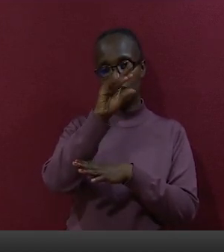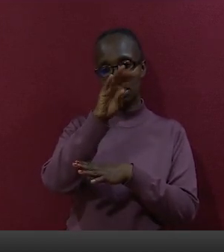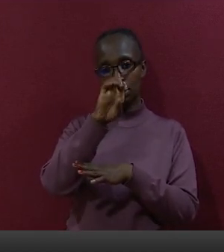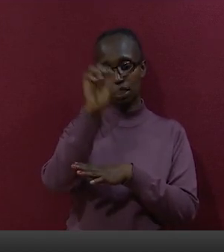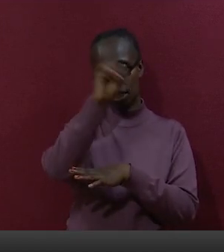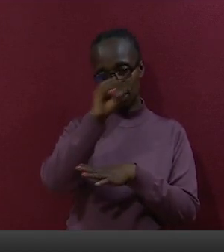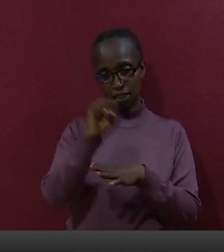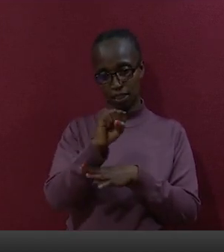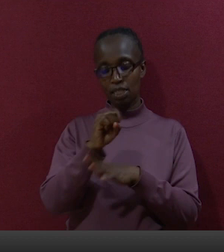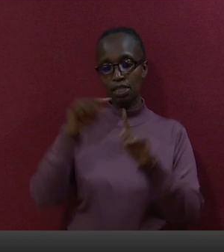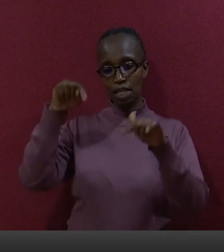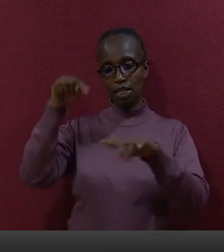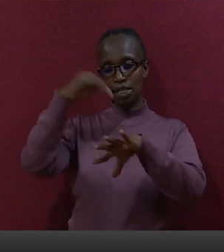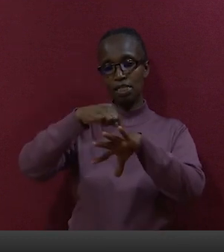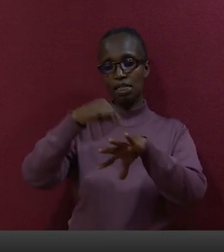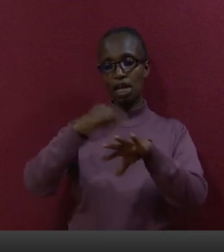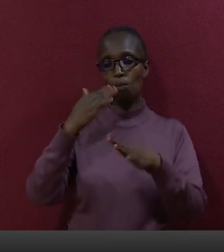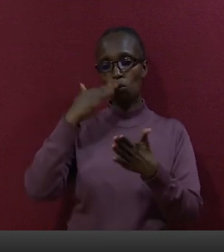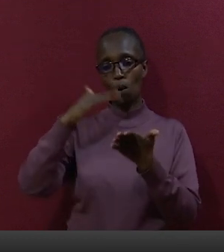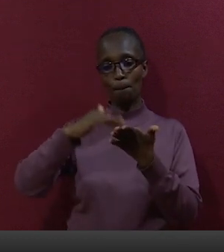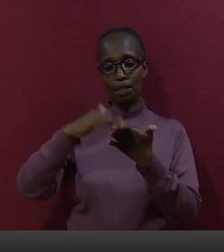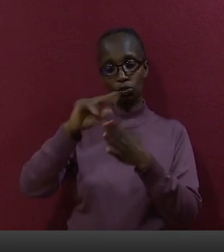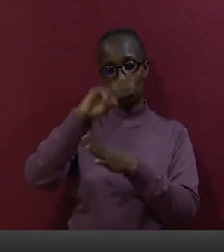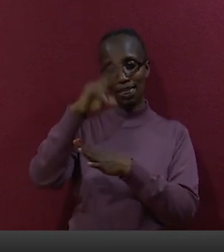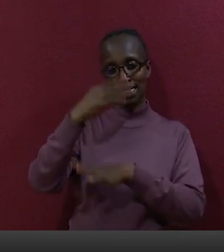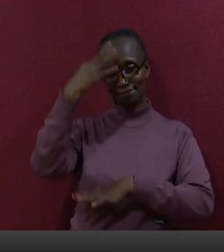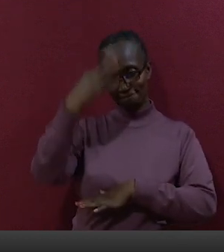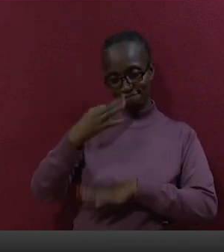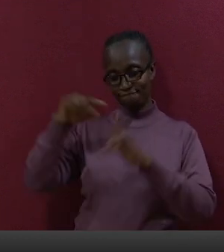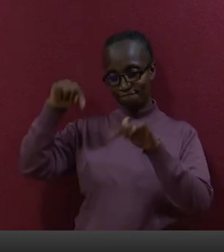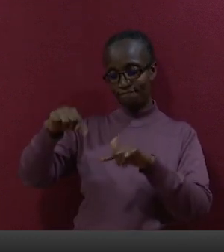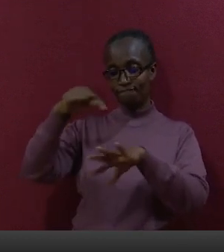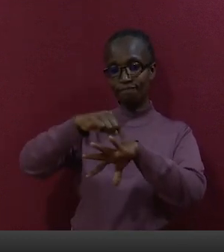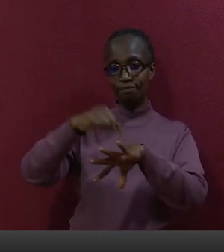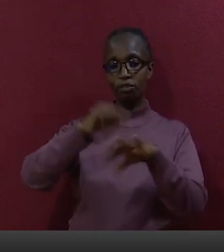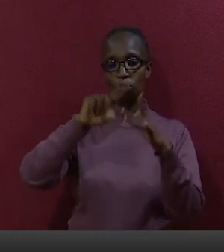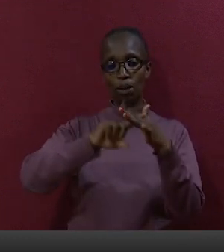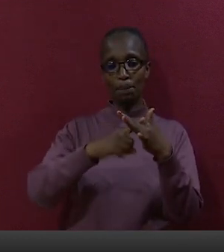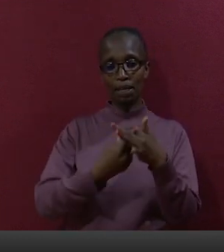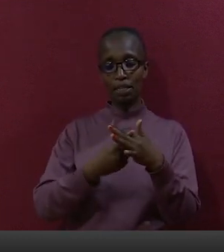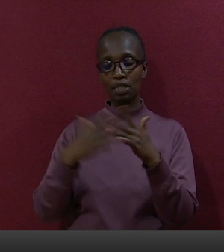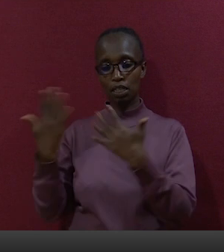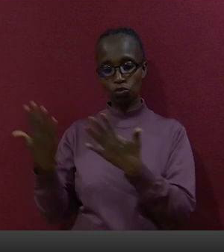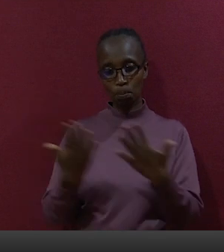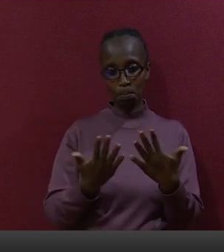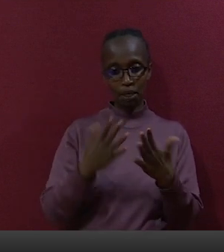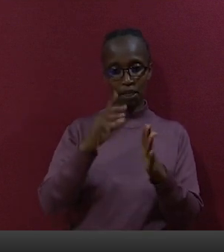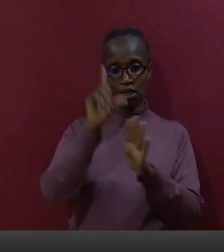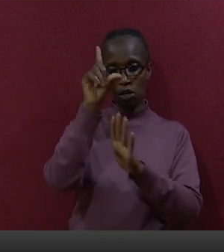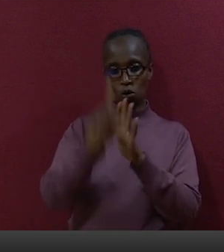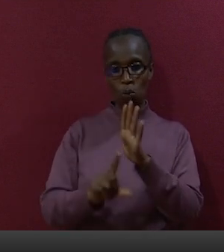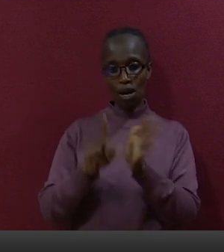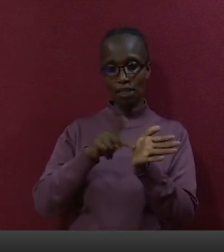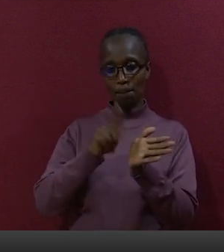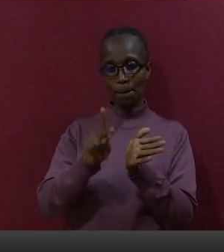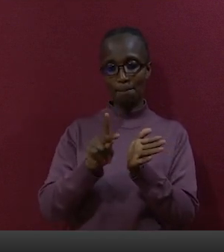to announce the commencement of the second phase of our program. On this leg, we shall